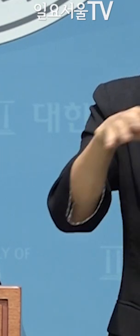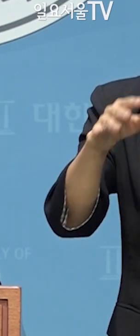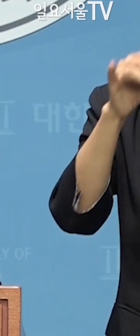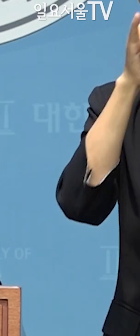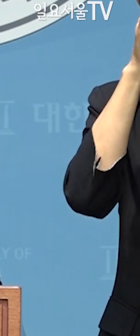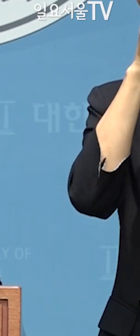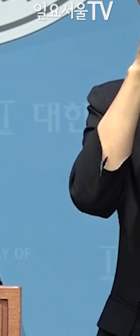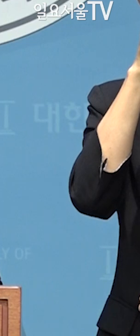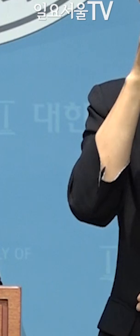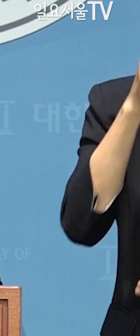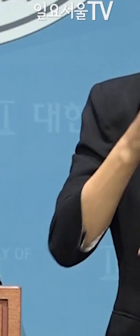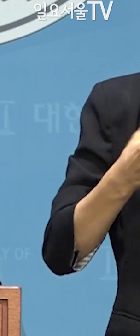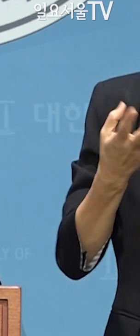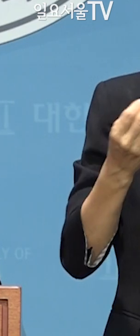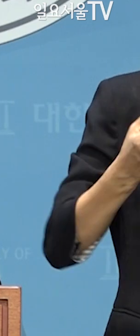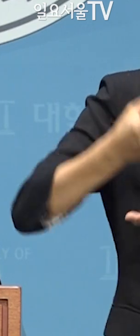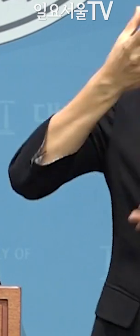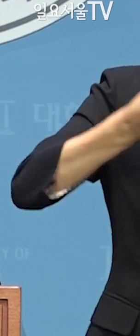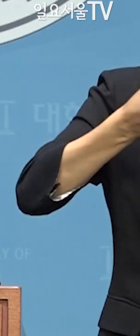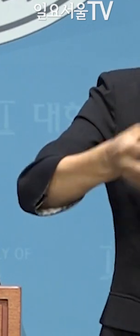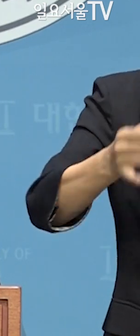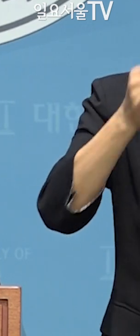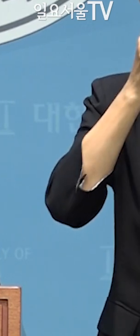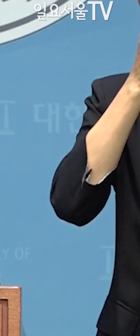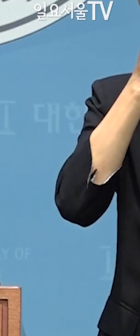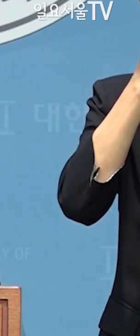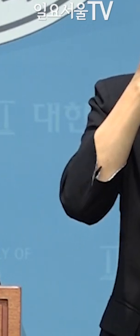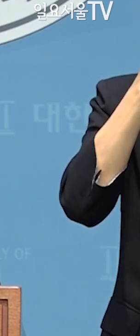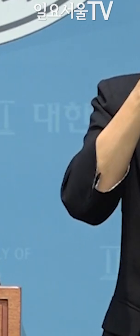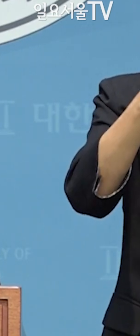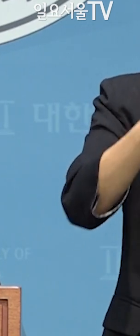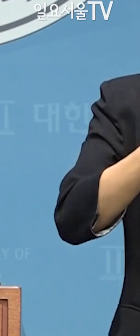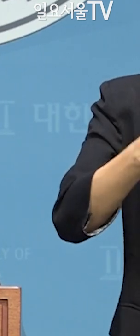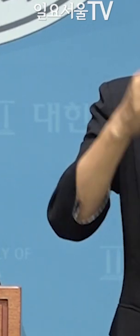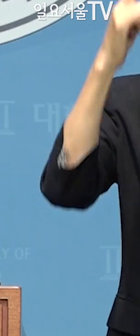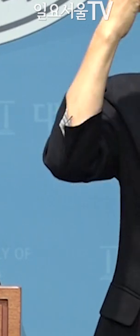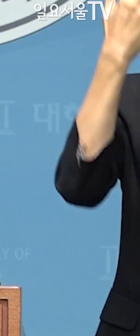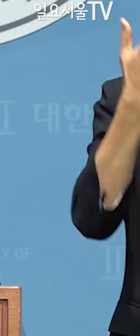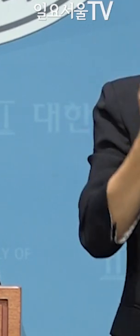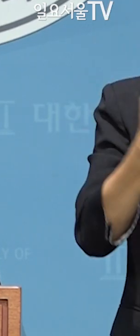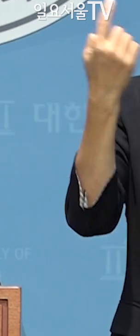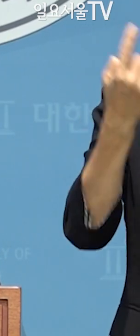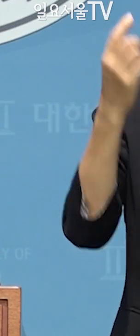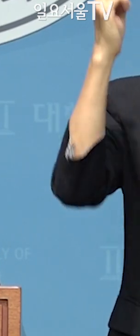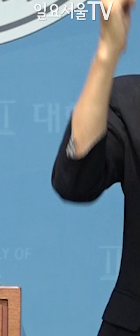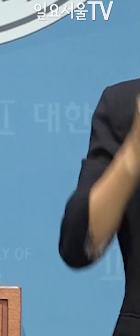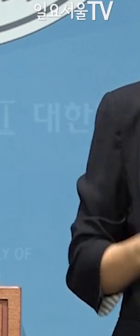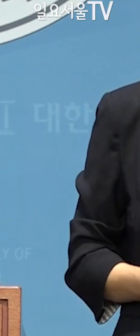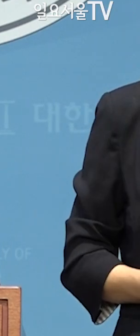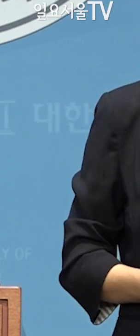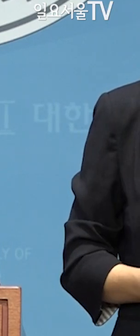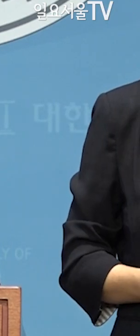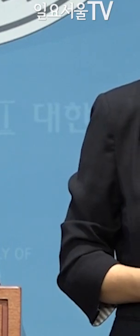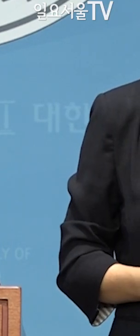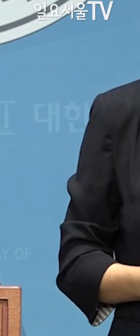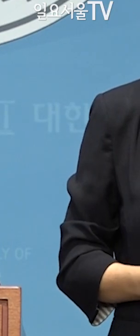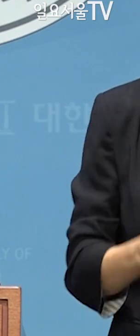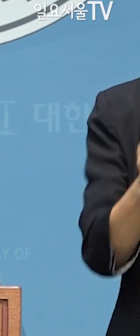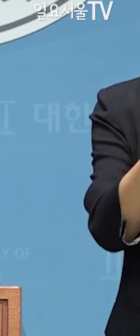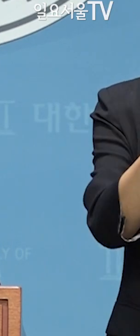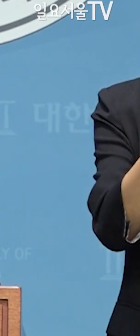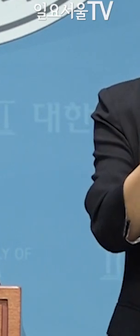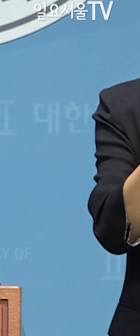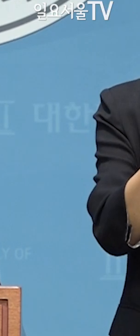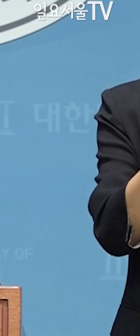고액 투자자가 이탈하면 시장 전체의 충격으로 작용할 것이고 주식시장 주식